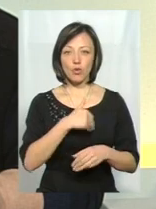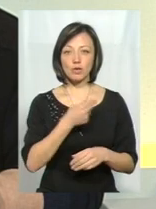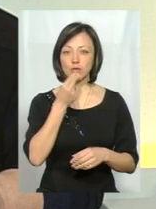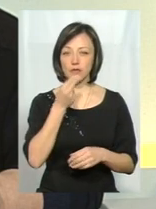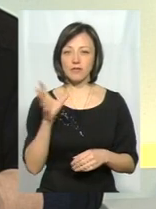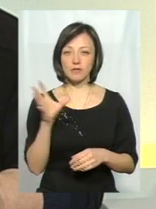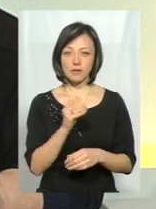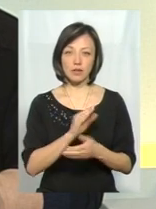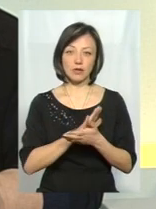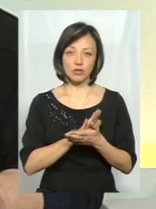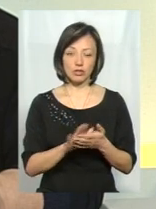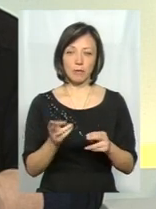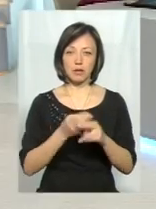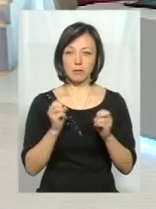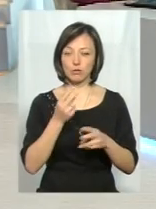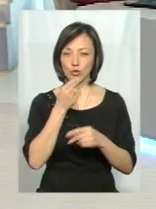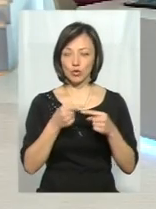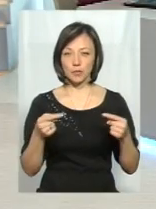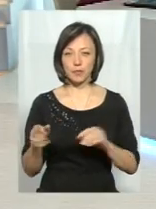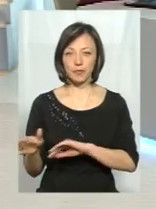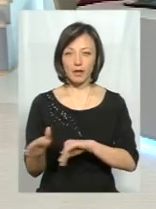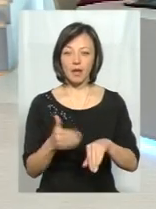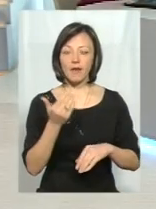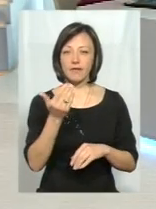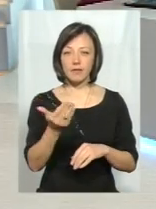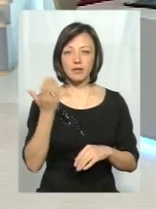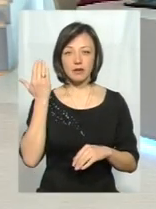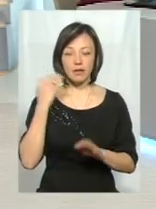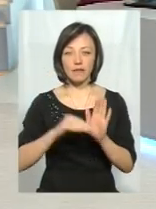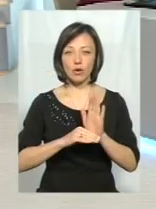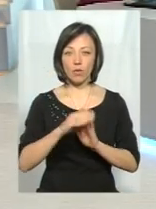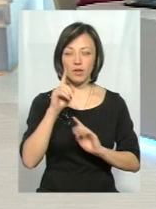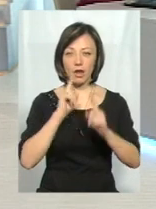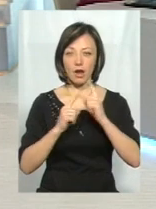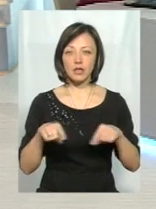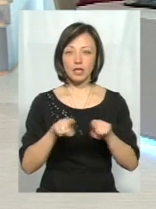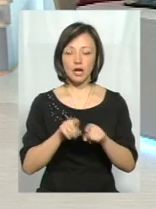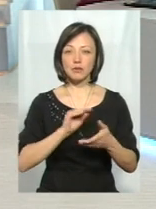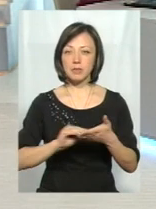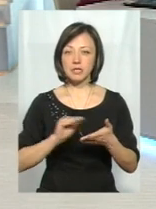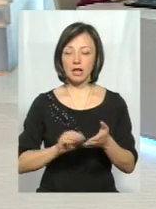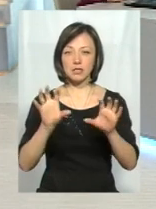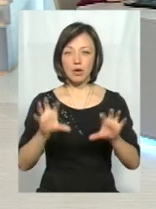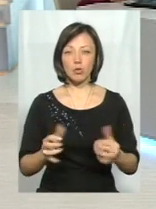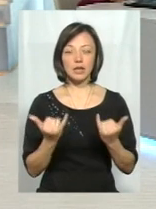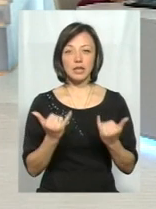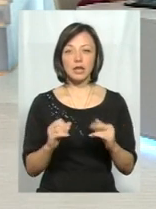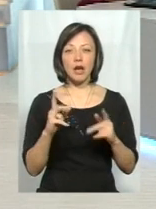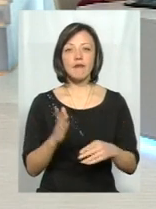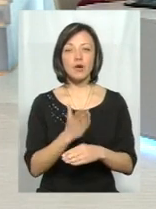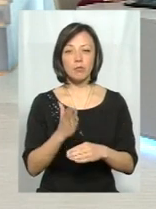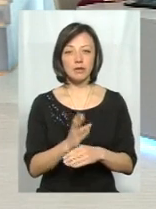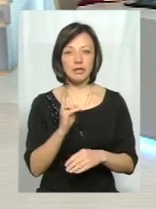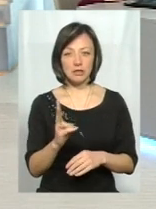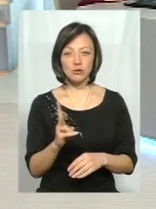всі безпечний харчовий продукт. Іване Леонтійовичу, ви свого часу у Верховній Раді теж писали закони. А нині, як виробник, скажіть,